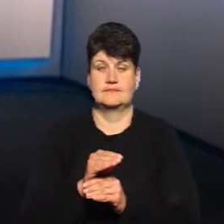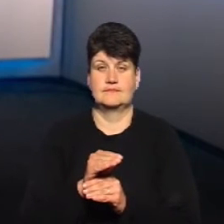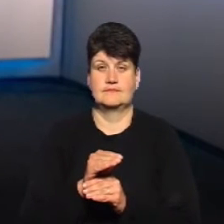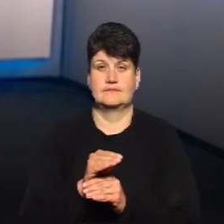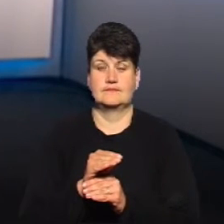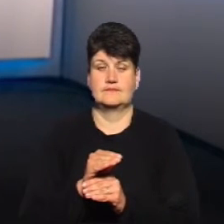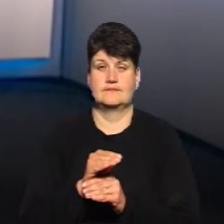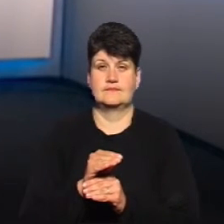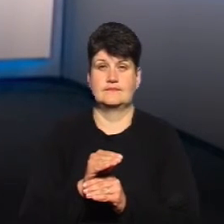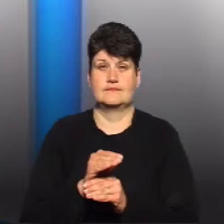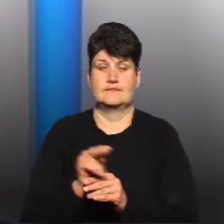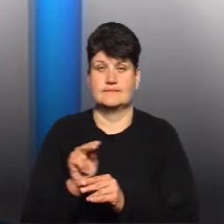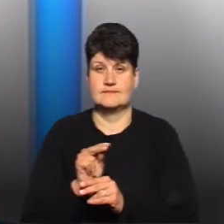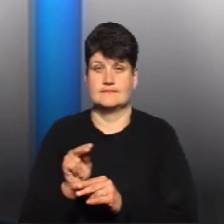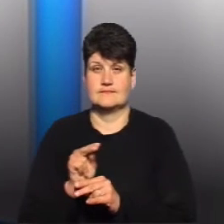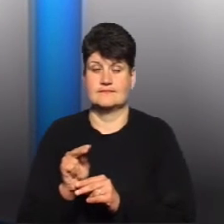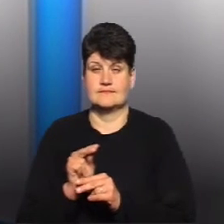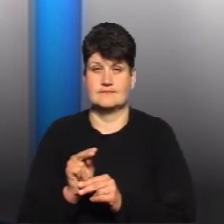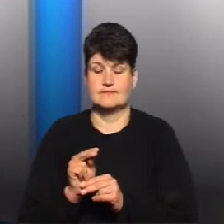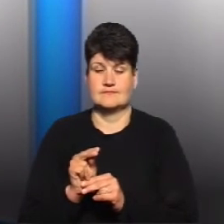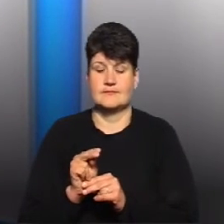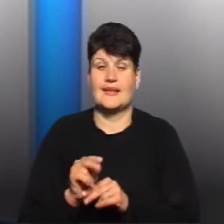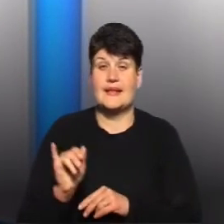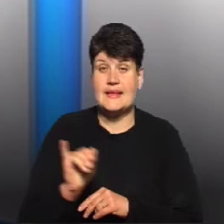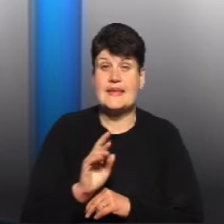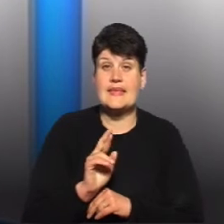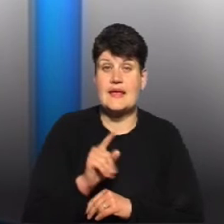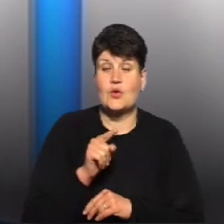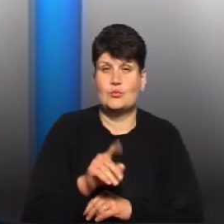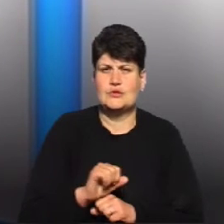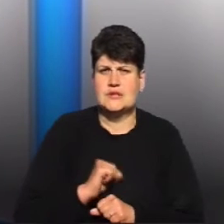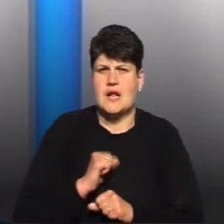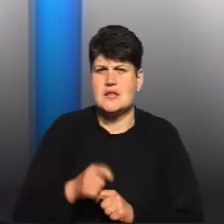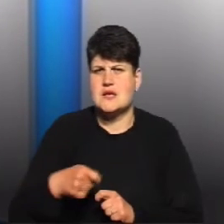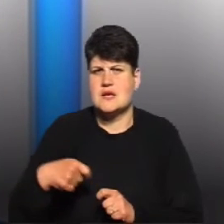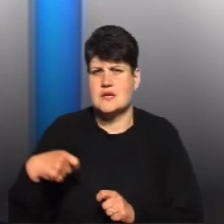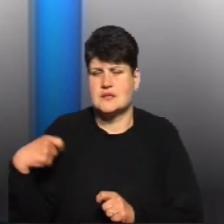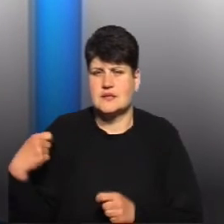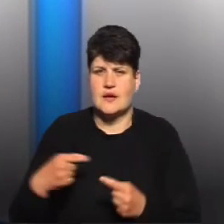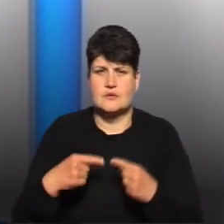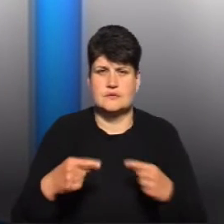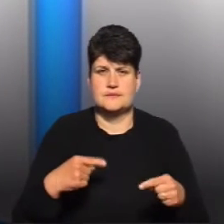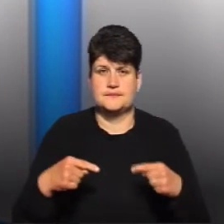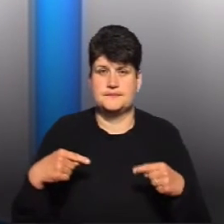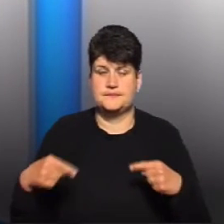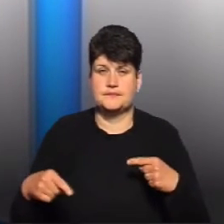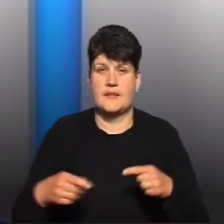законопроекту буде поправок, точніше, і як його будуть старатись затягувати відповідно ті чи інші депутати,